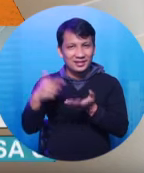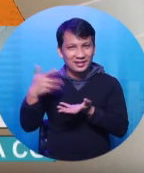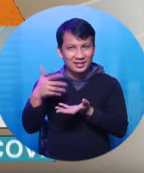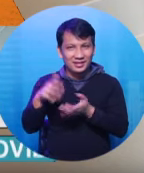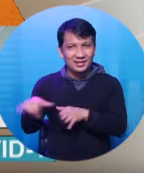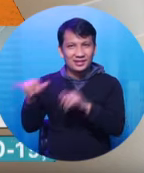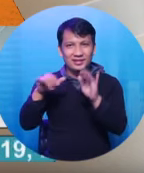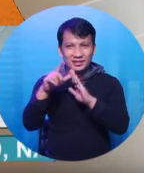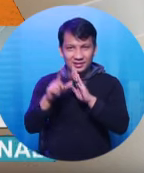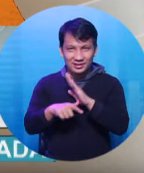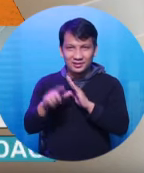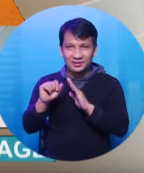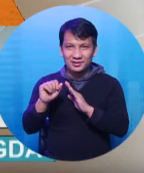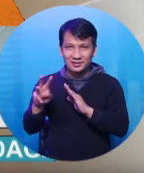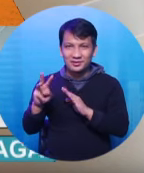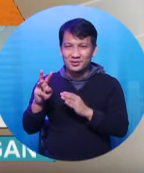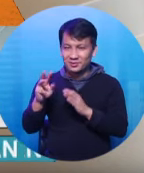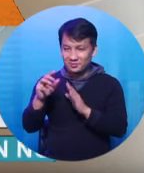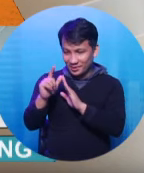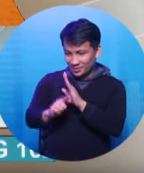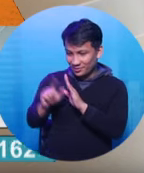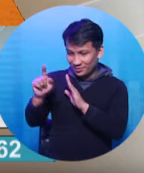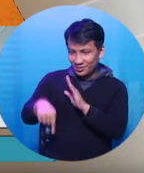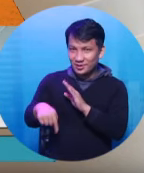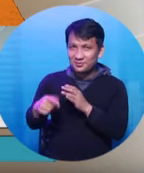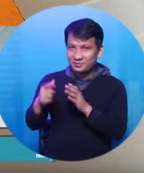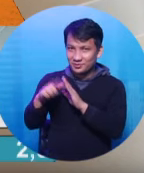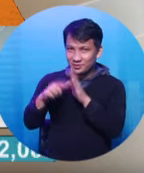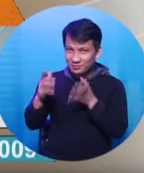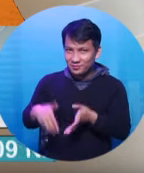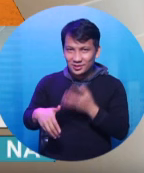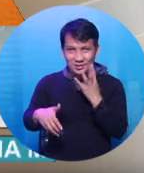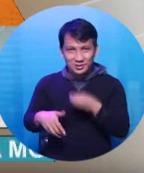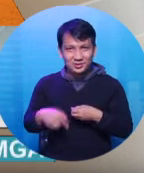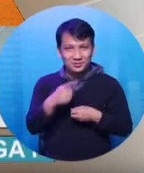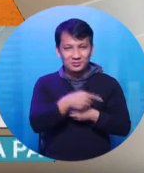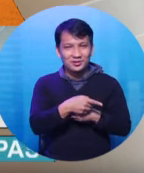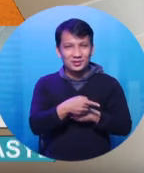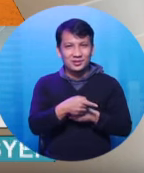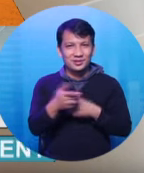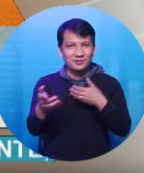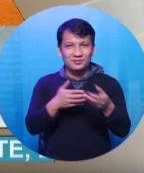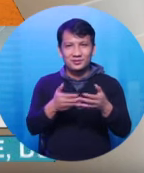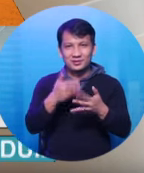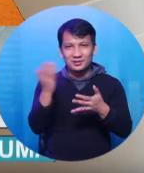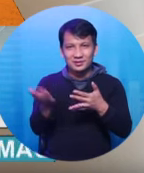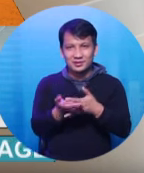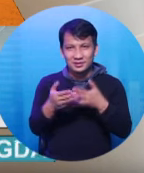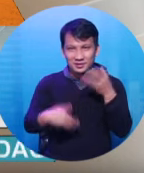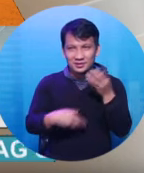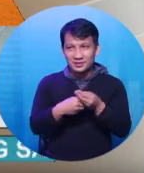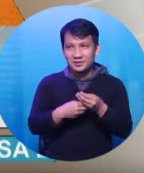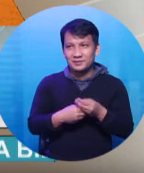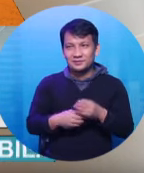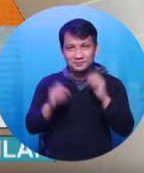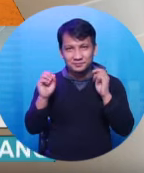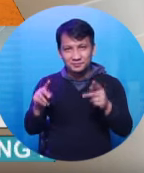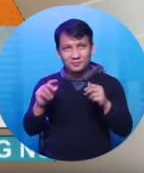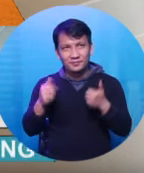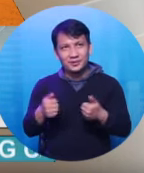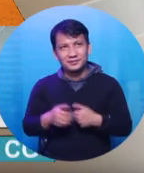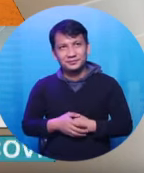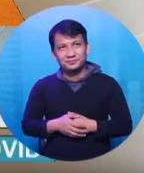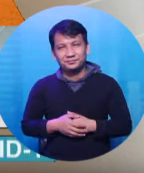ng mga abogado namin kung ano pong pwede, sino pwede magsampa kanino ng kung ano pang kasong pwede. Okay? Sige